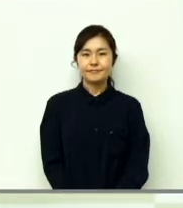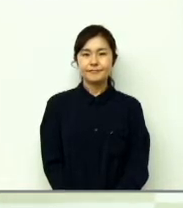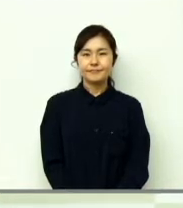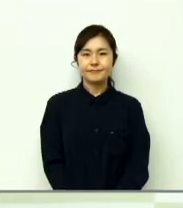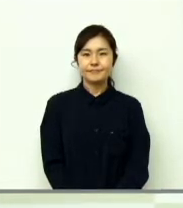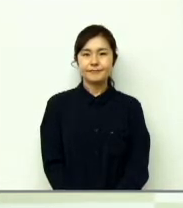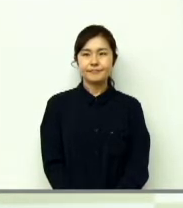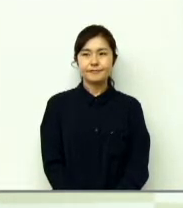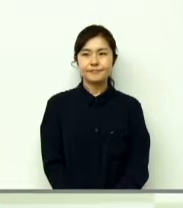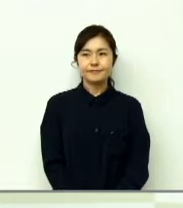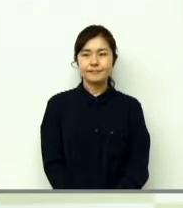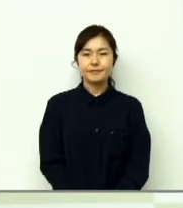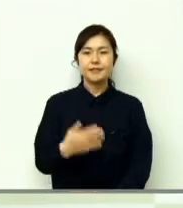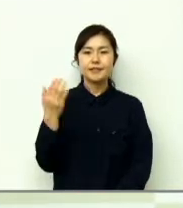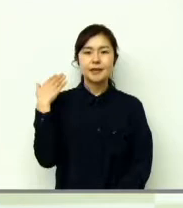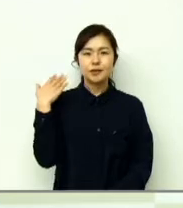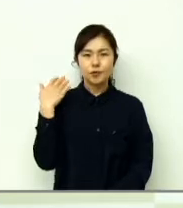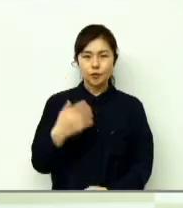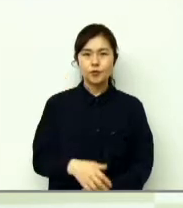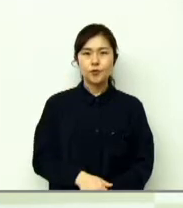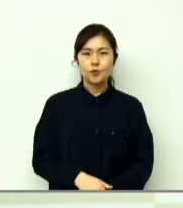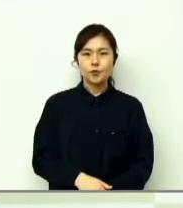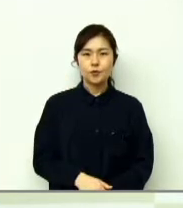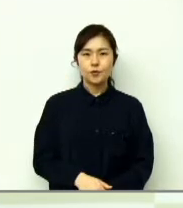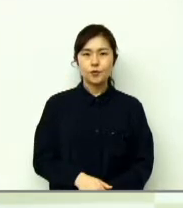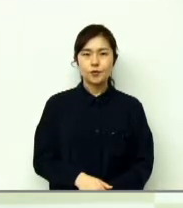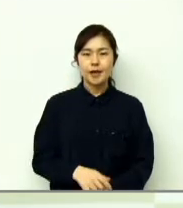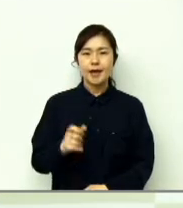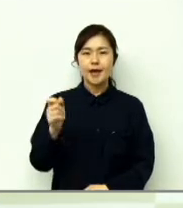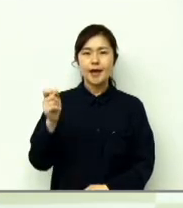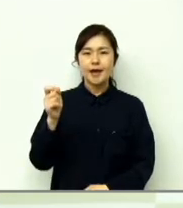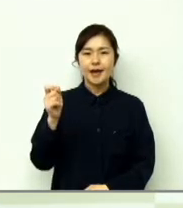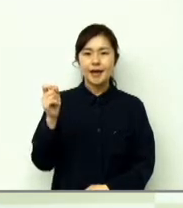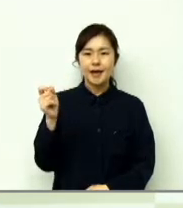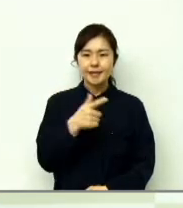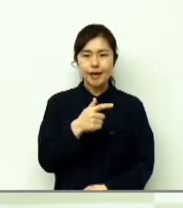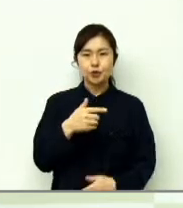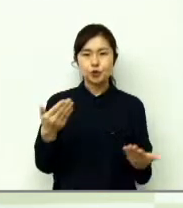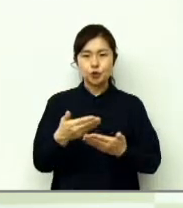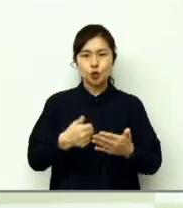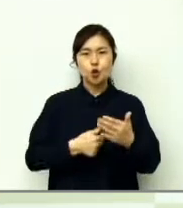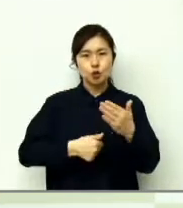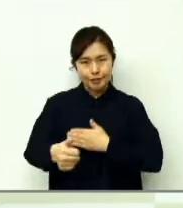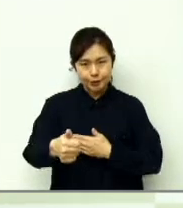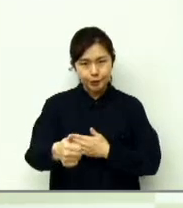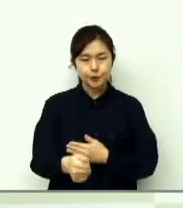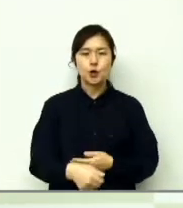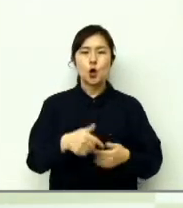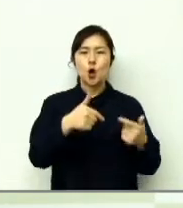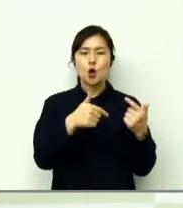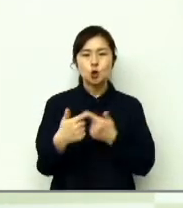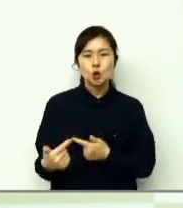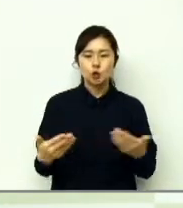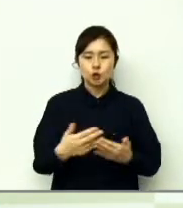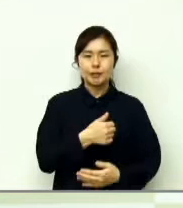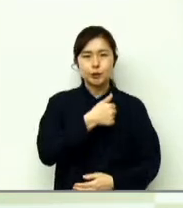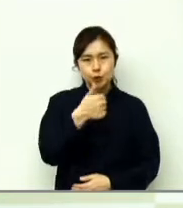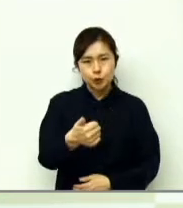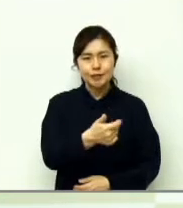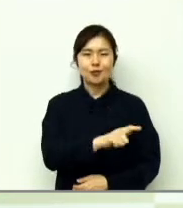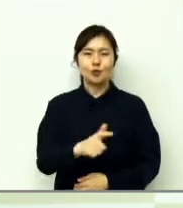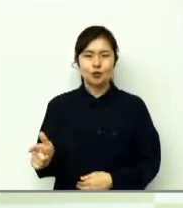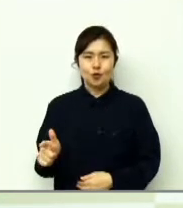先ほど市長から人の改革ってことで早で遅で制度の導入ってありましたけど、